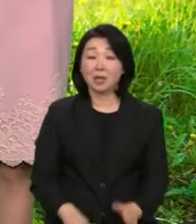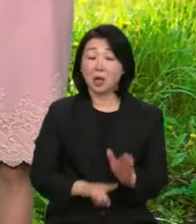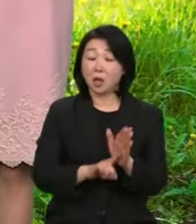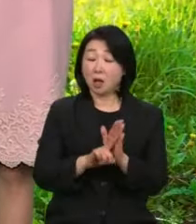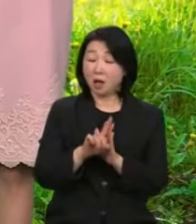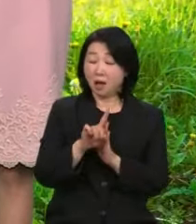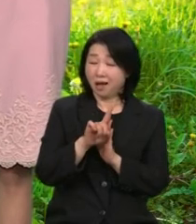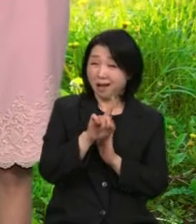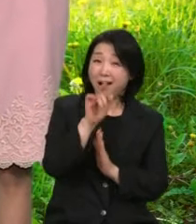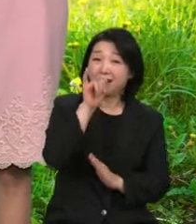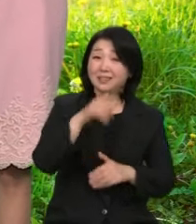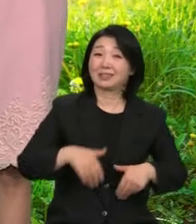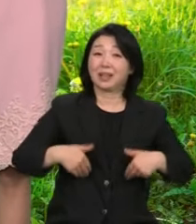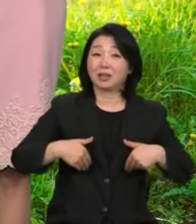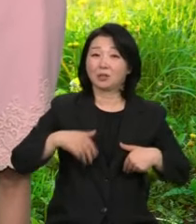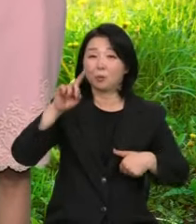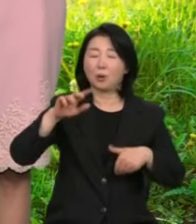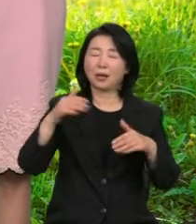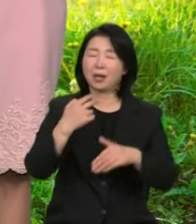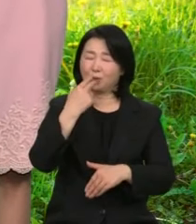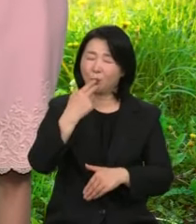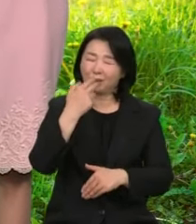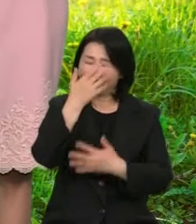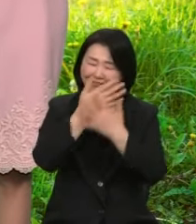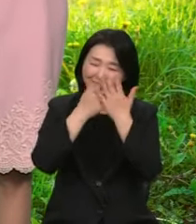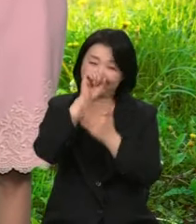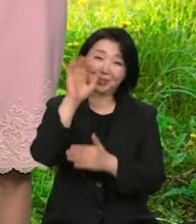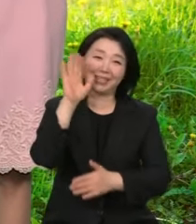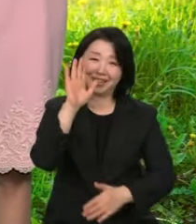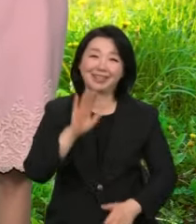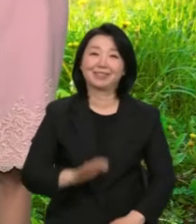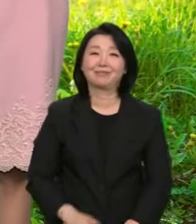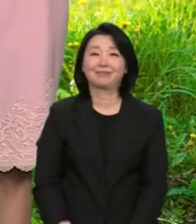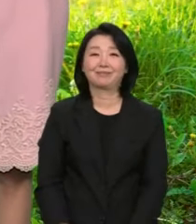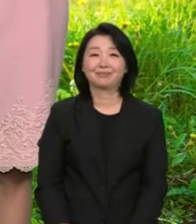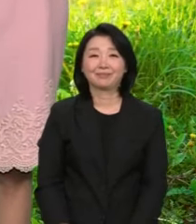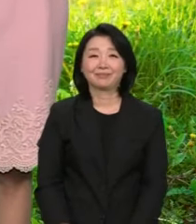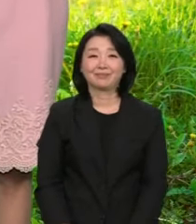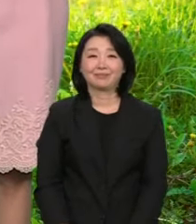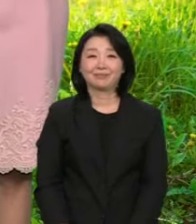점차 오르겠지만 모레까지 공기가 무척 탁하겠습니다. 날씨였습니다.